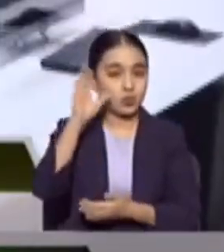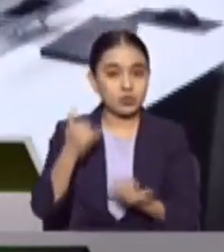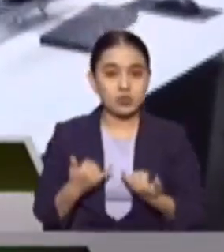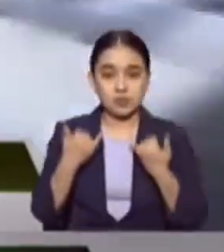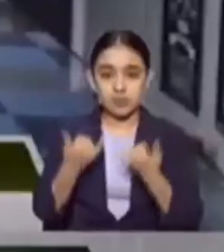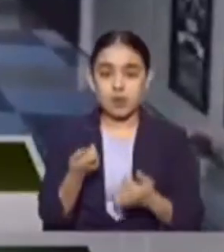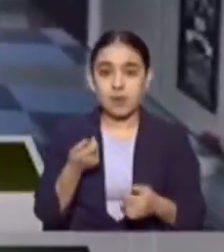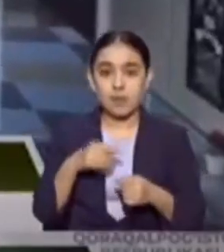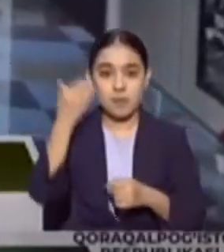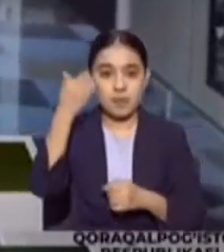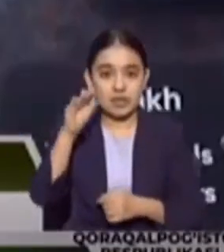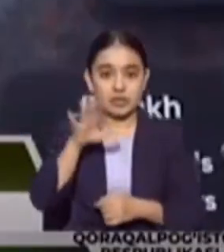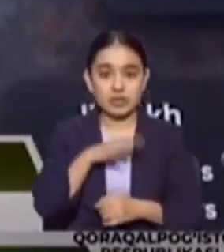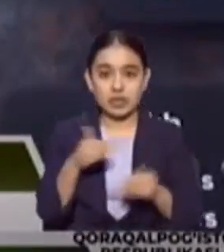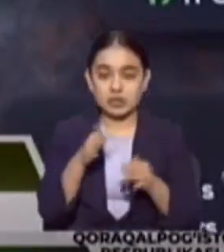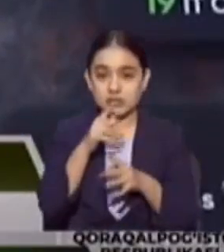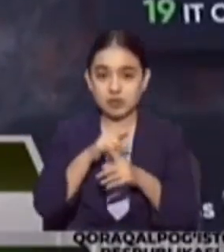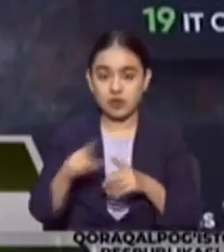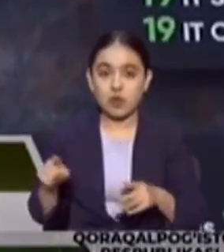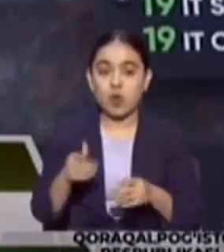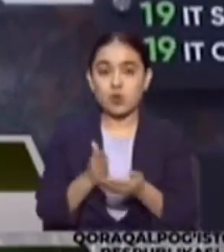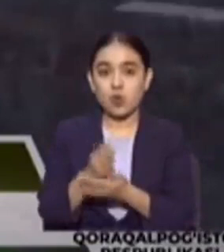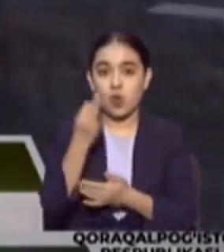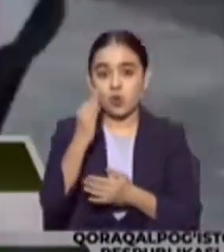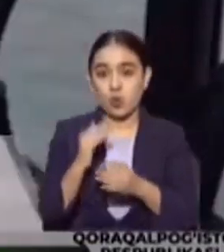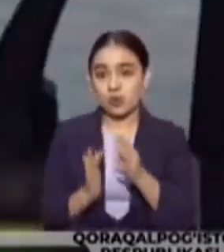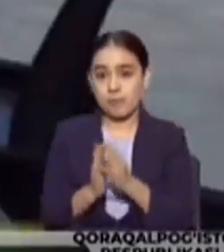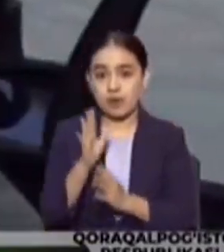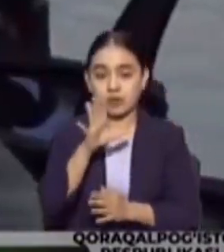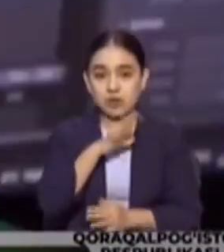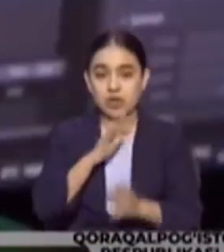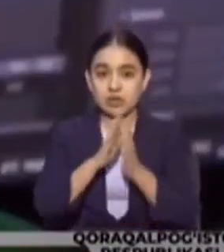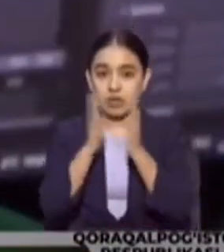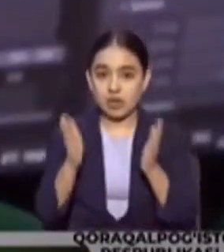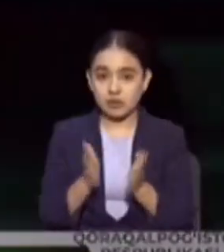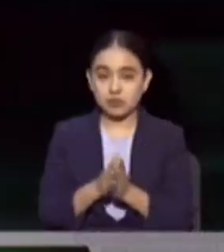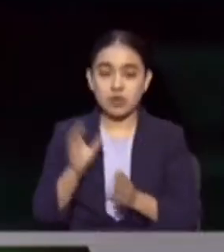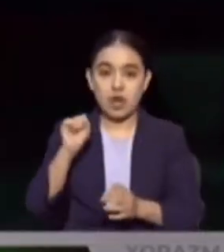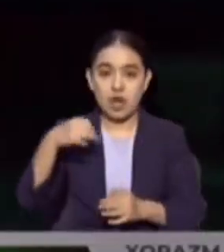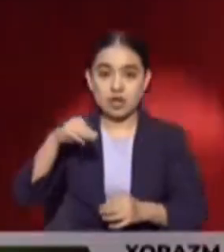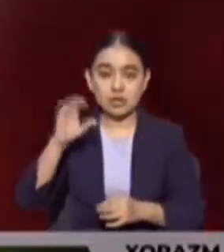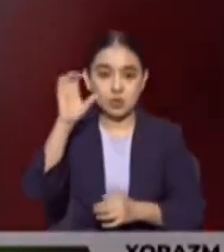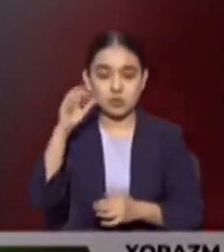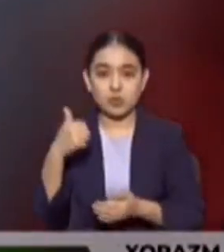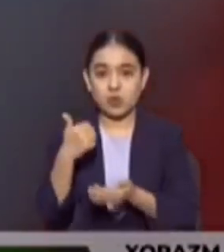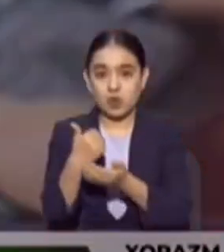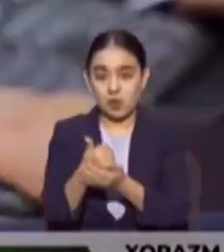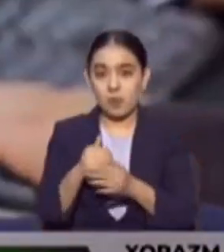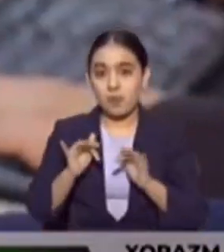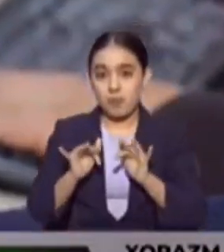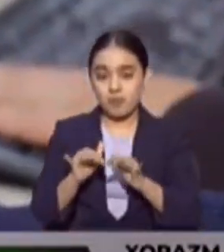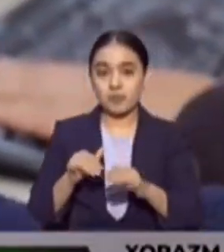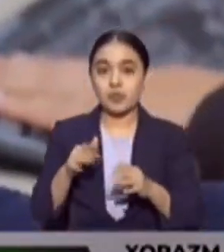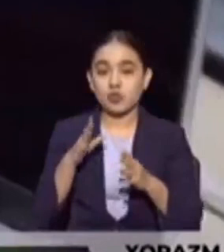uchun deyarli begona edi. Qisqa paytda tarmoq noldan barpo etildi. Natijada IT O'zbekistonning top driver